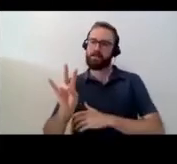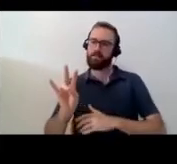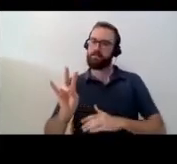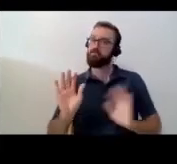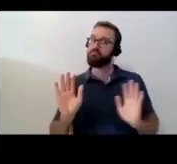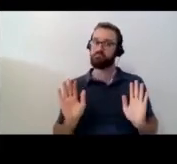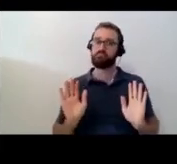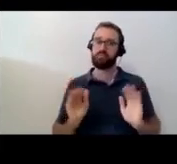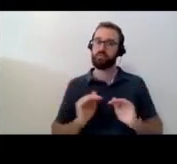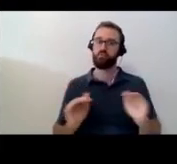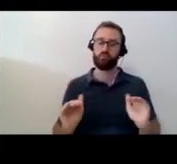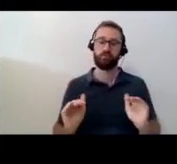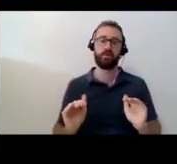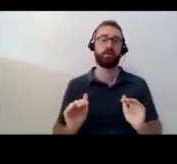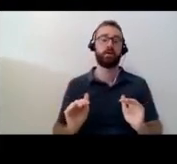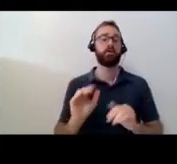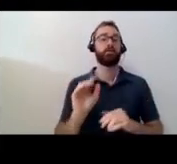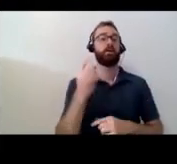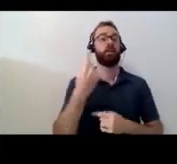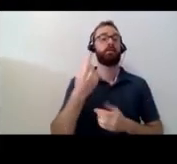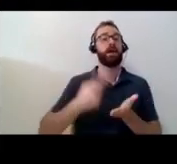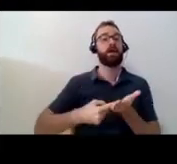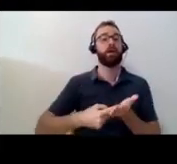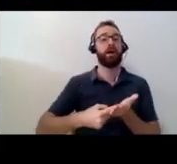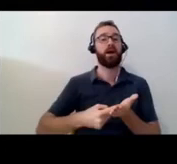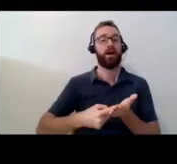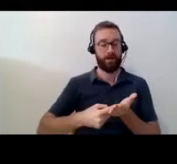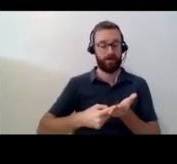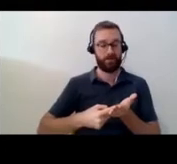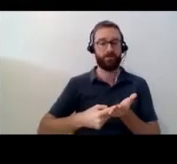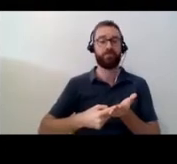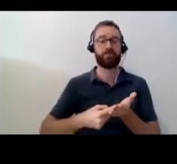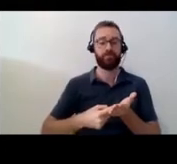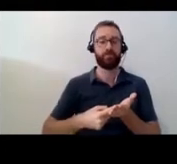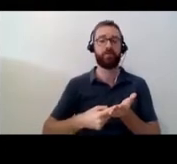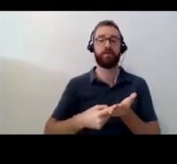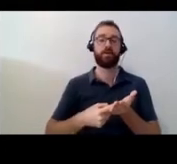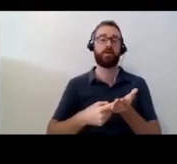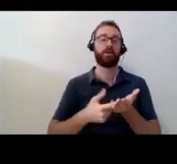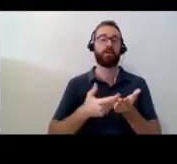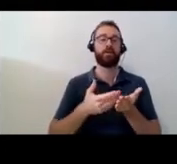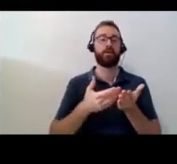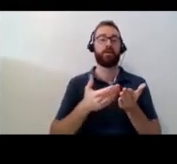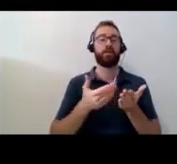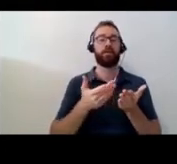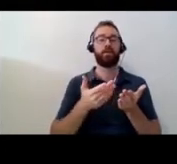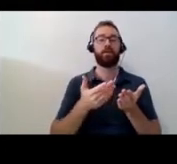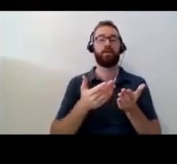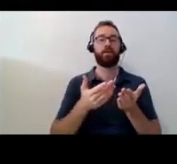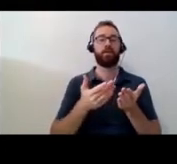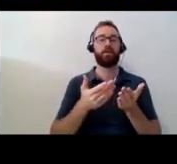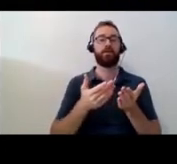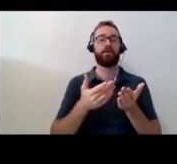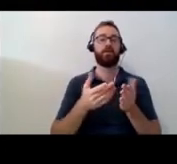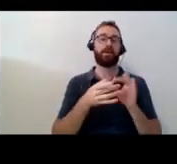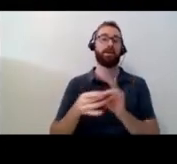Donc voici pour le premier argument. Et qui est intimement lié avec le deuxième argument,